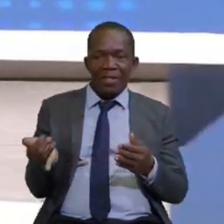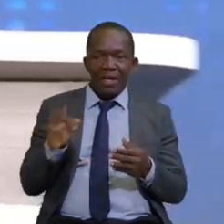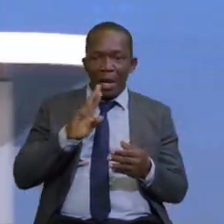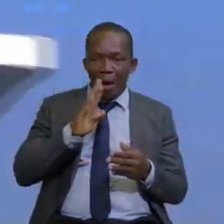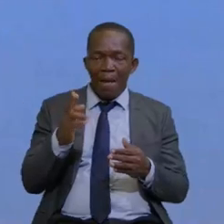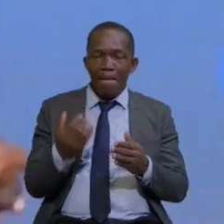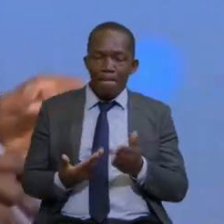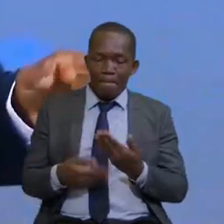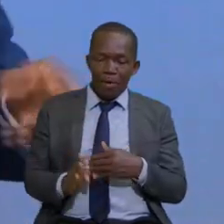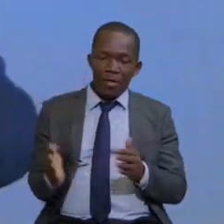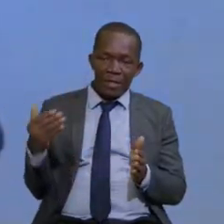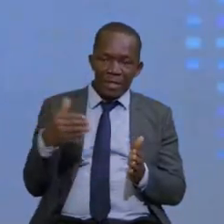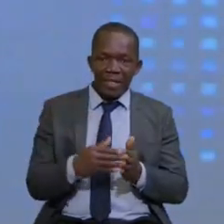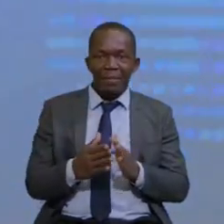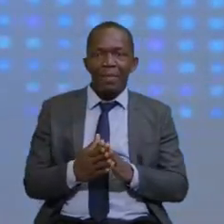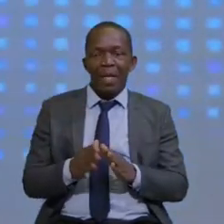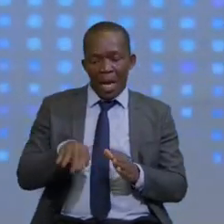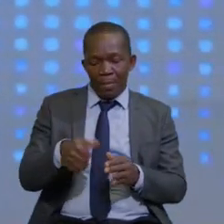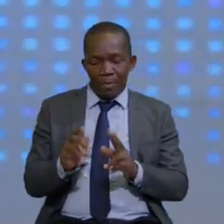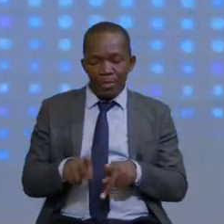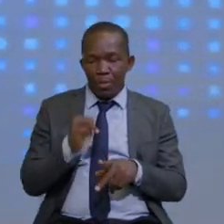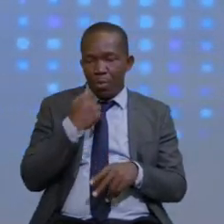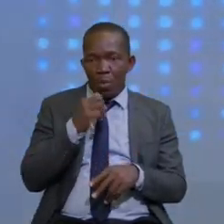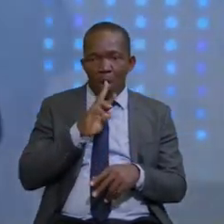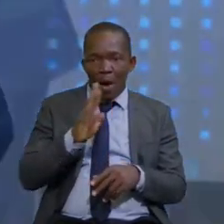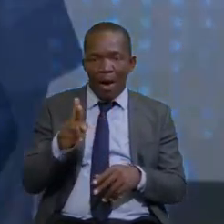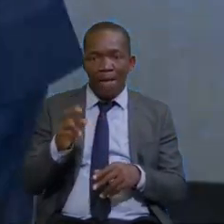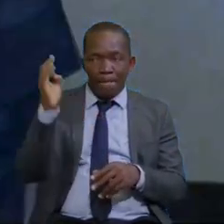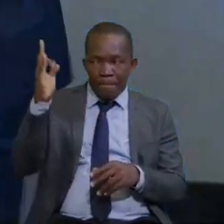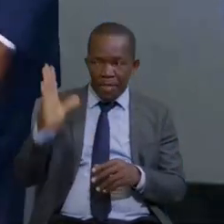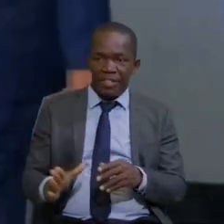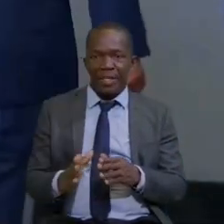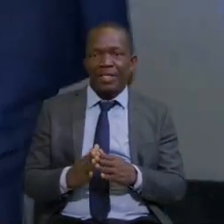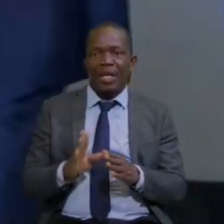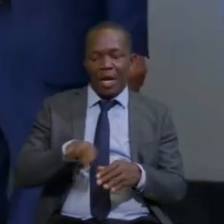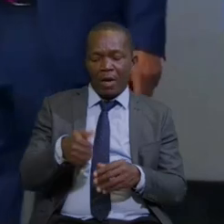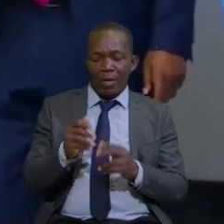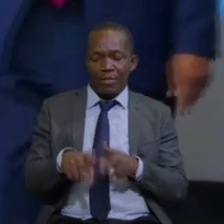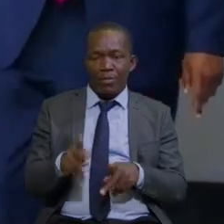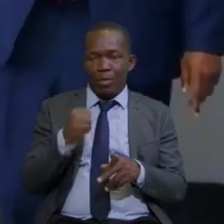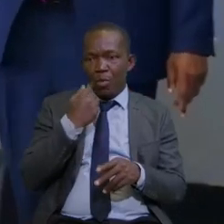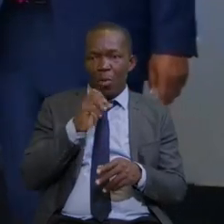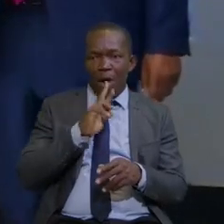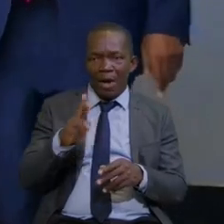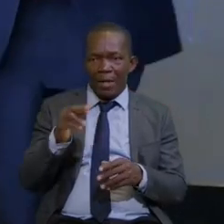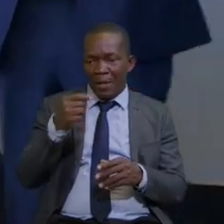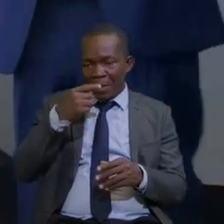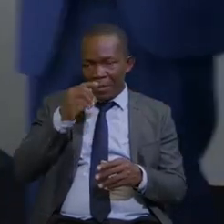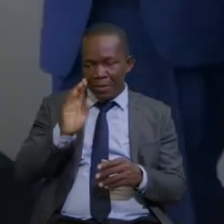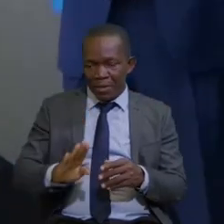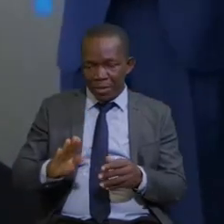ceux qui sont ministres, et ceux qui sont prédicateurs, si les petits-enfants doivent être revêtus